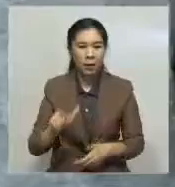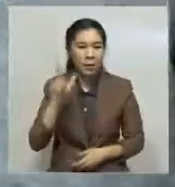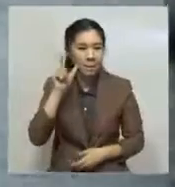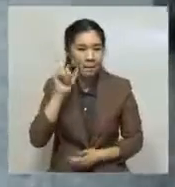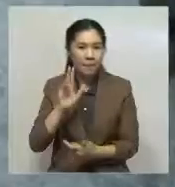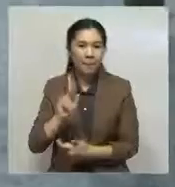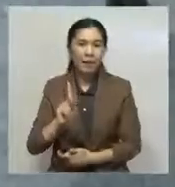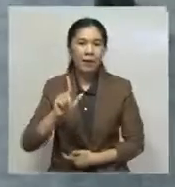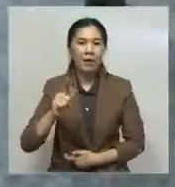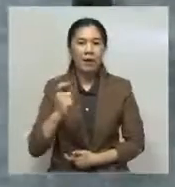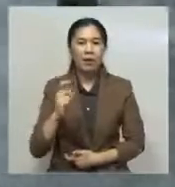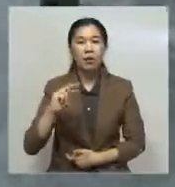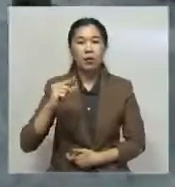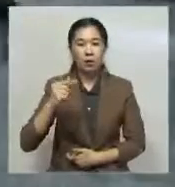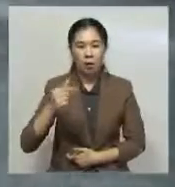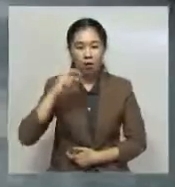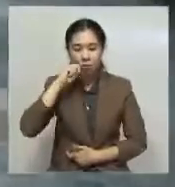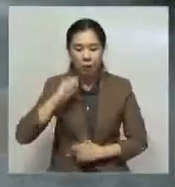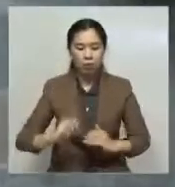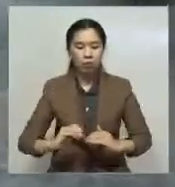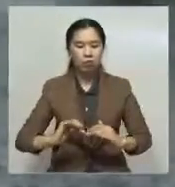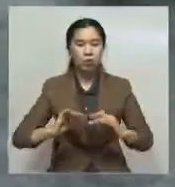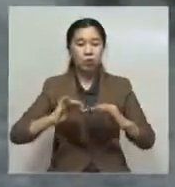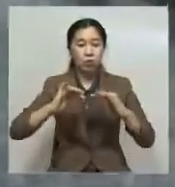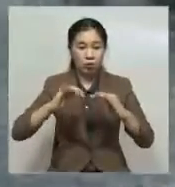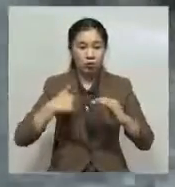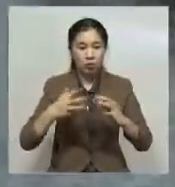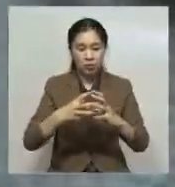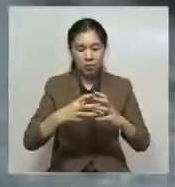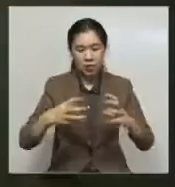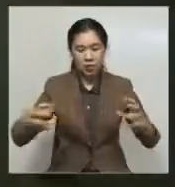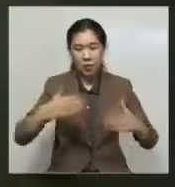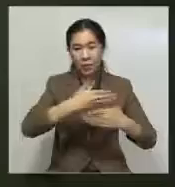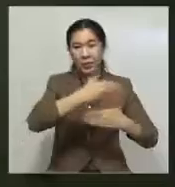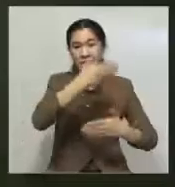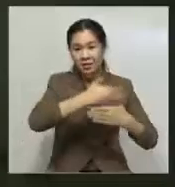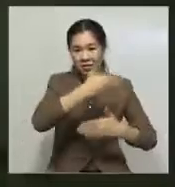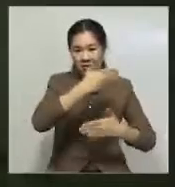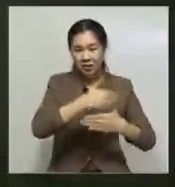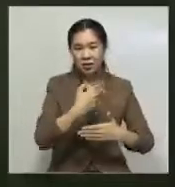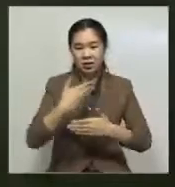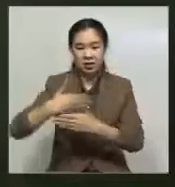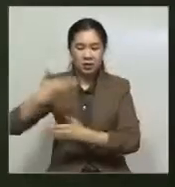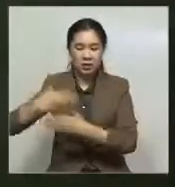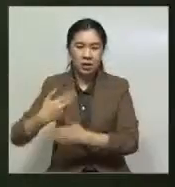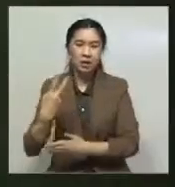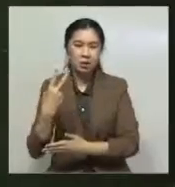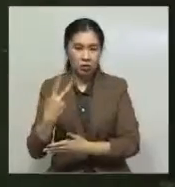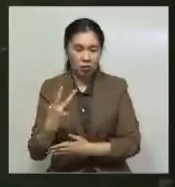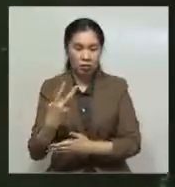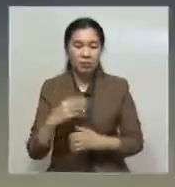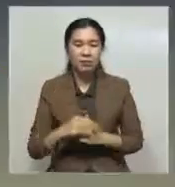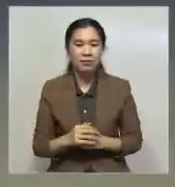ได้รับผลกระทบจากน้ำล้นตลิ่งเข้าท่วมเนื่องจากมีการระบายน้ำของ2 เขื่อนใหญ่ก็คือเขื่อนวชิราลงกรณ์และเขื่อนศรีน